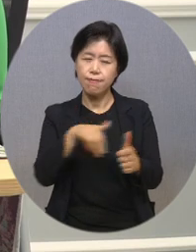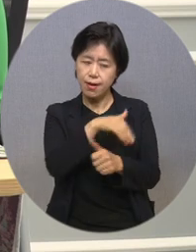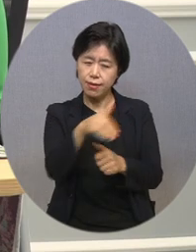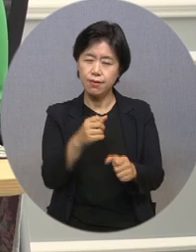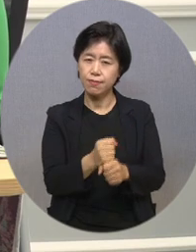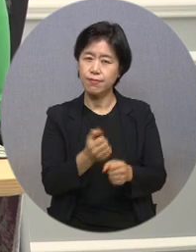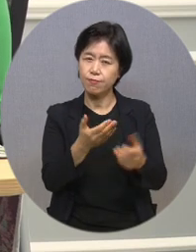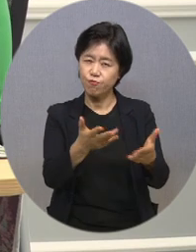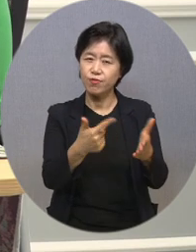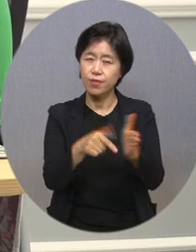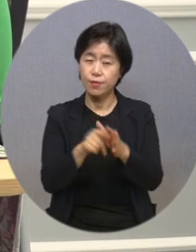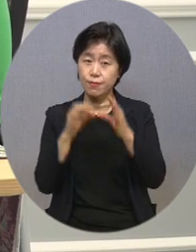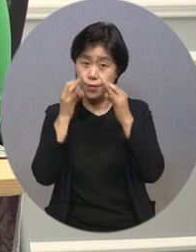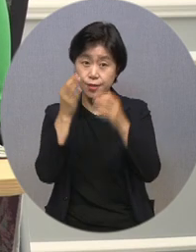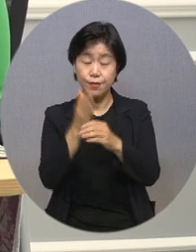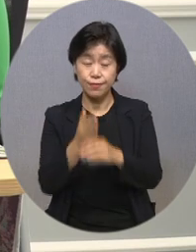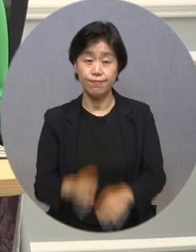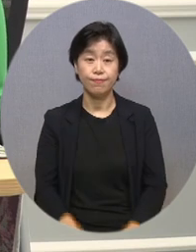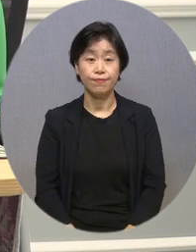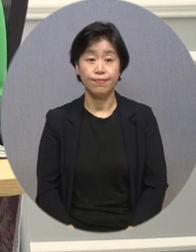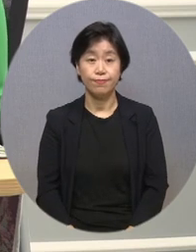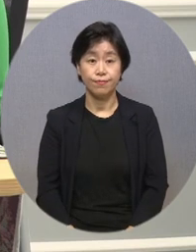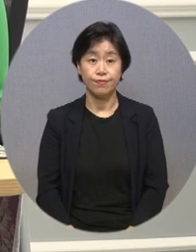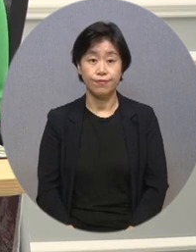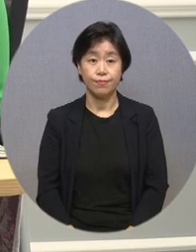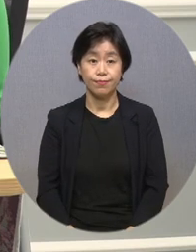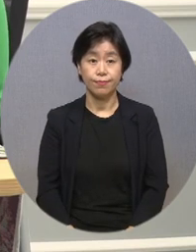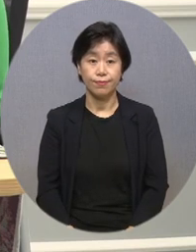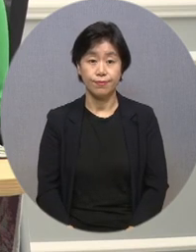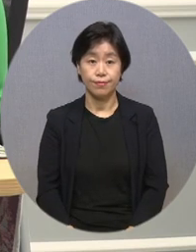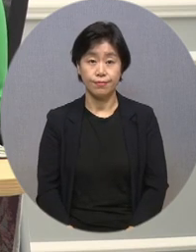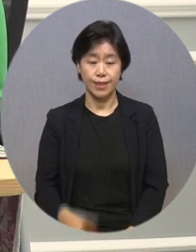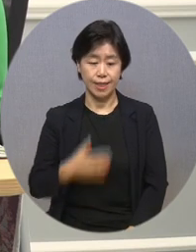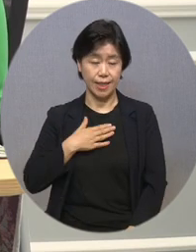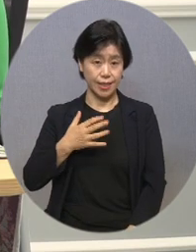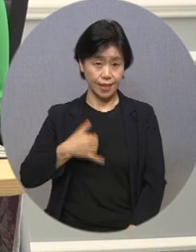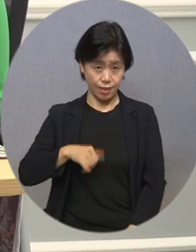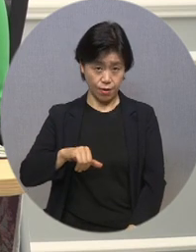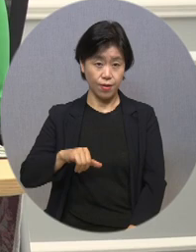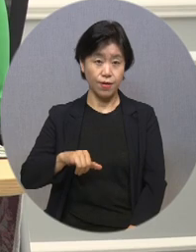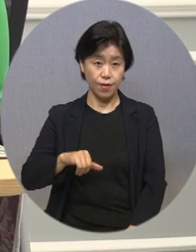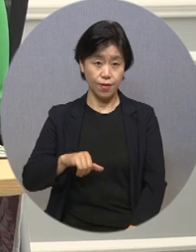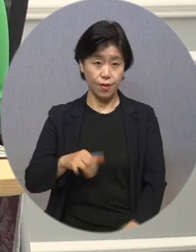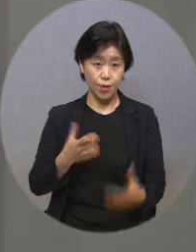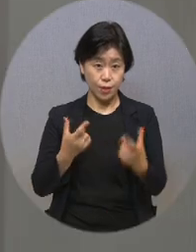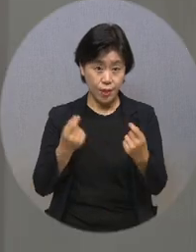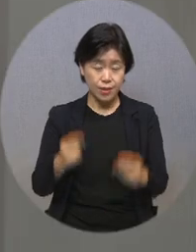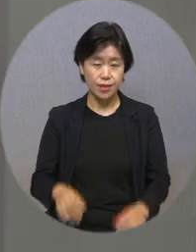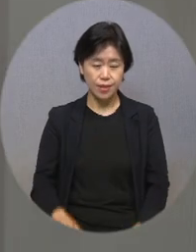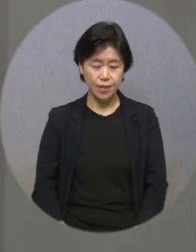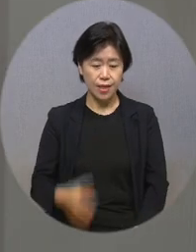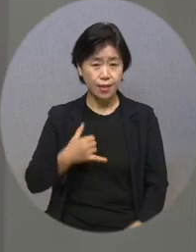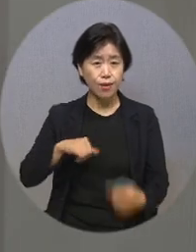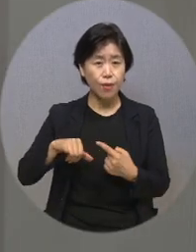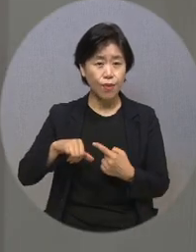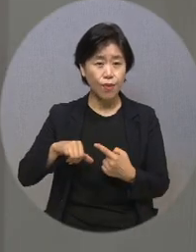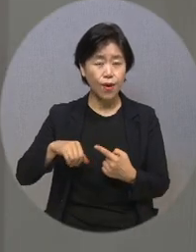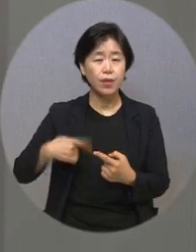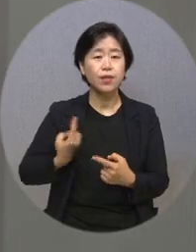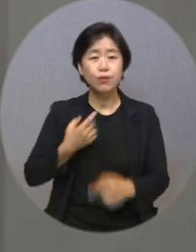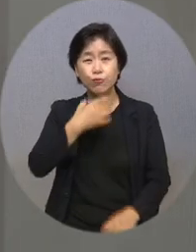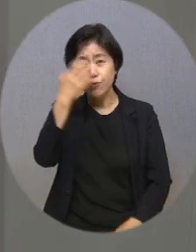마련을 해주기 위해서 노력을 하고 있습니다. 그래서 우리 가정에 있는 내 자녀들도 어떤 본인의 꿈들이 있잖아요.